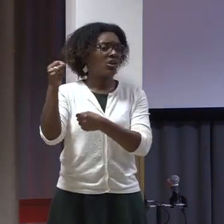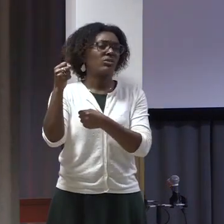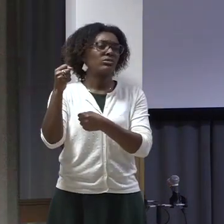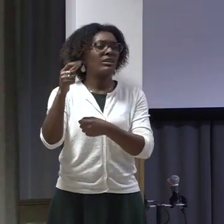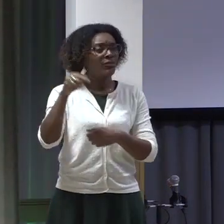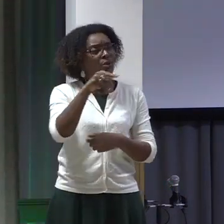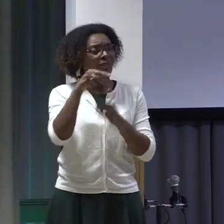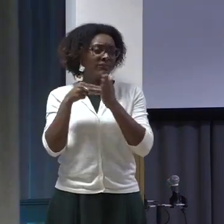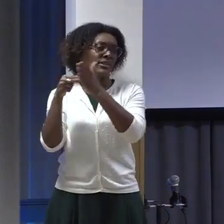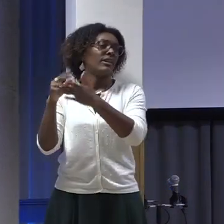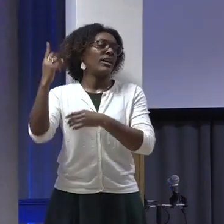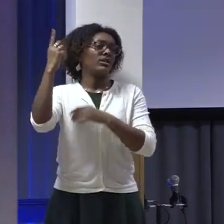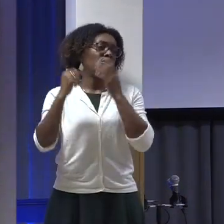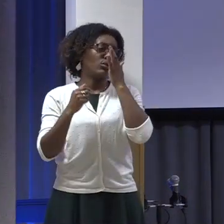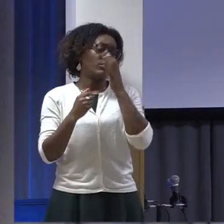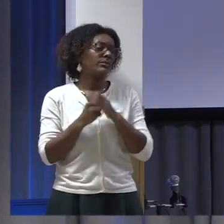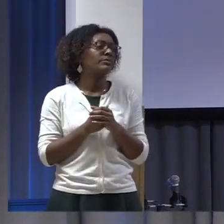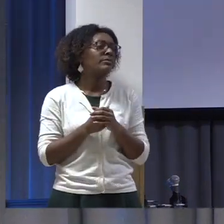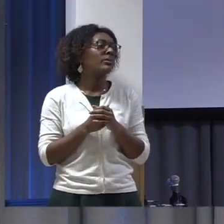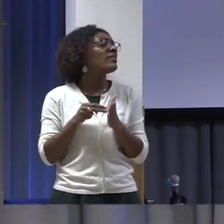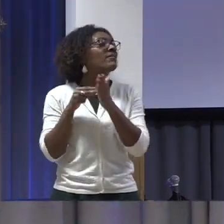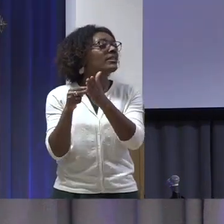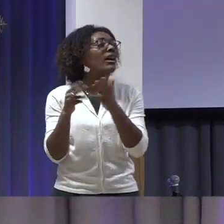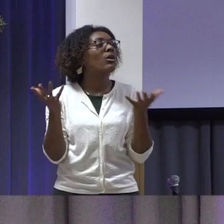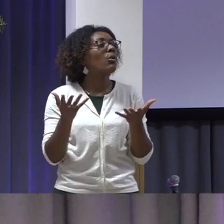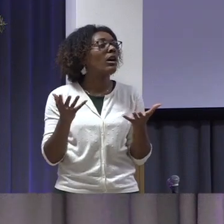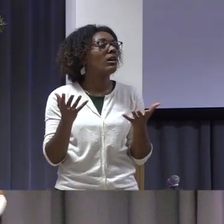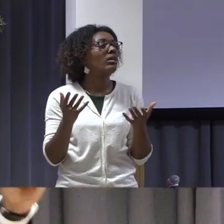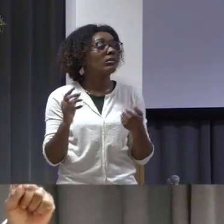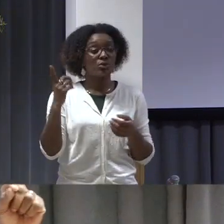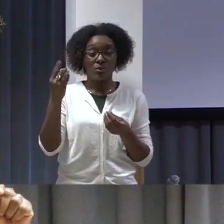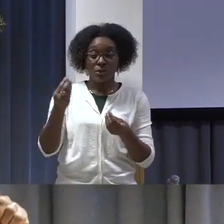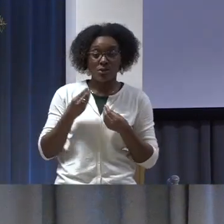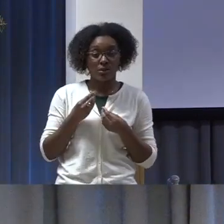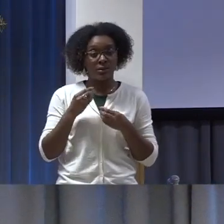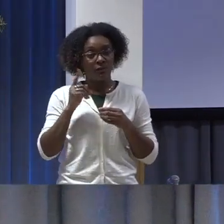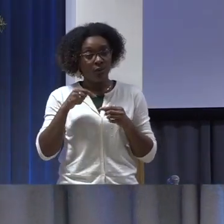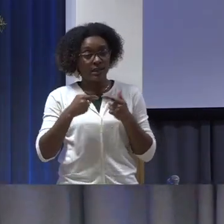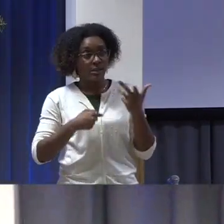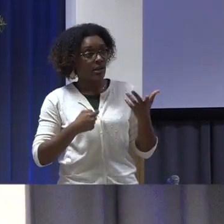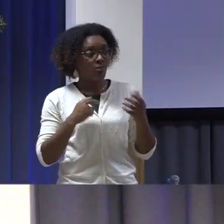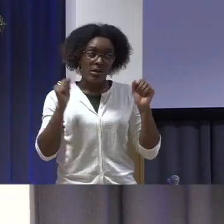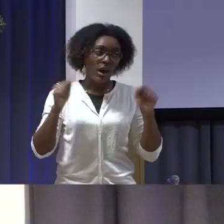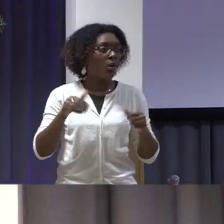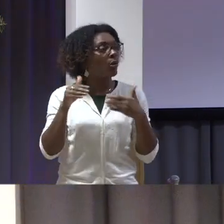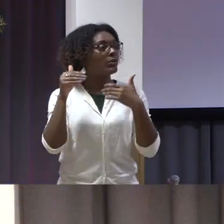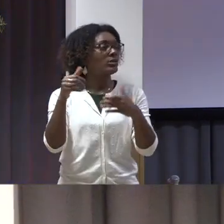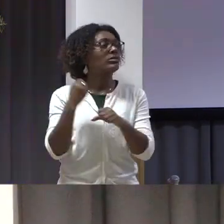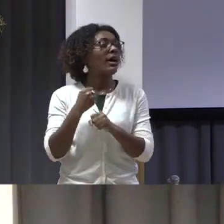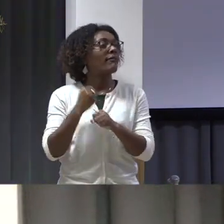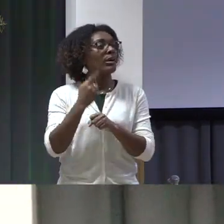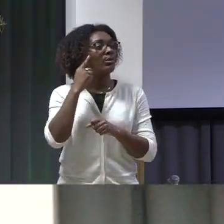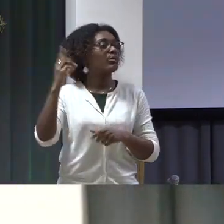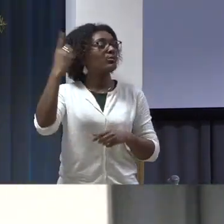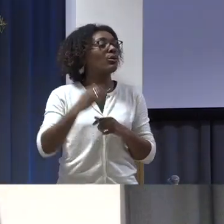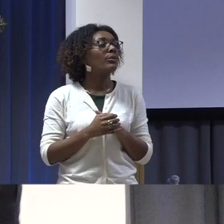la fidélité dans ce que nous avons à faire selon ce qui nous a été donné de faire et quand il entre dans le